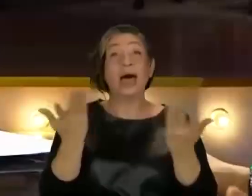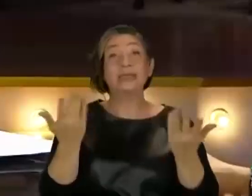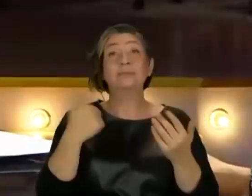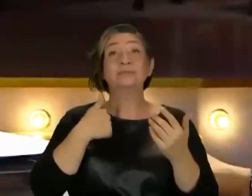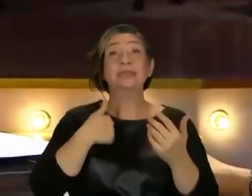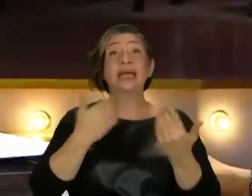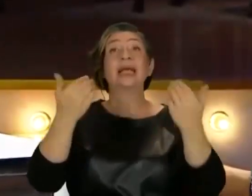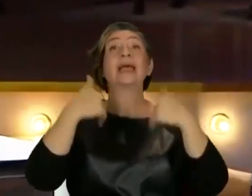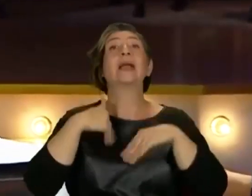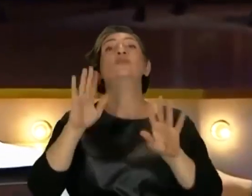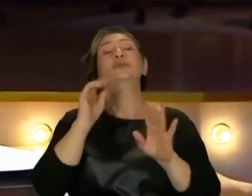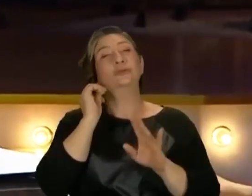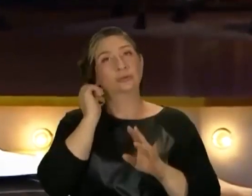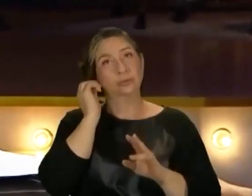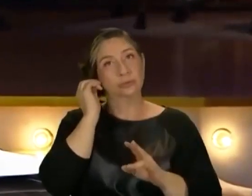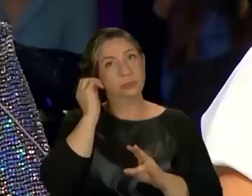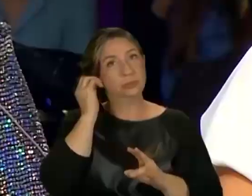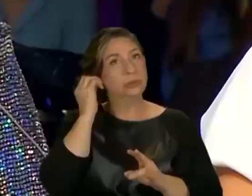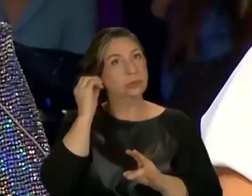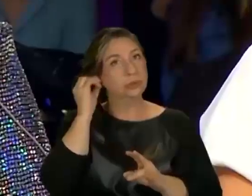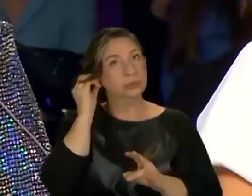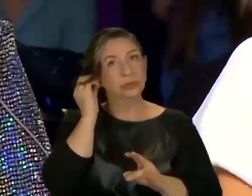artık bize mal olmak istemiyoruz?